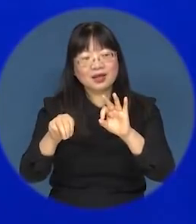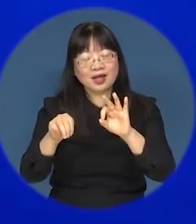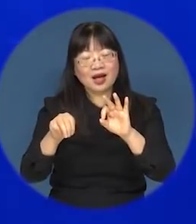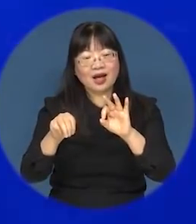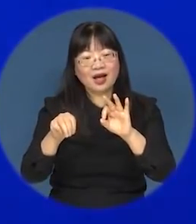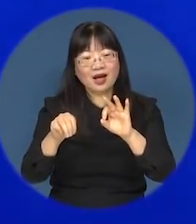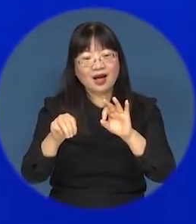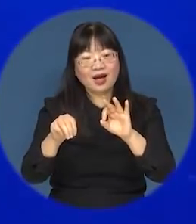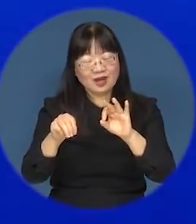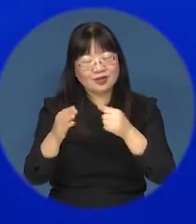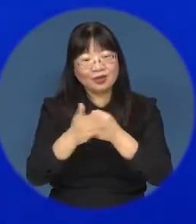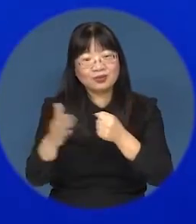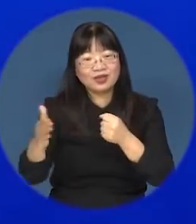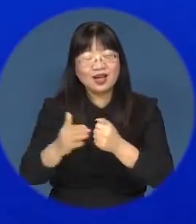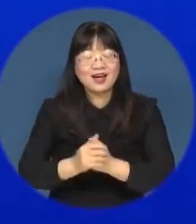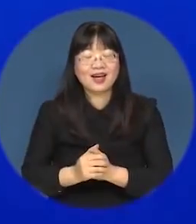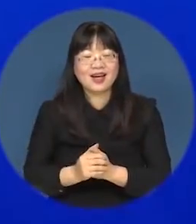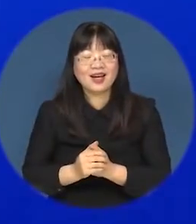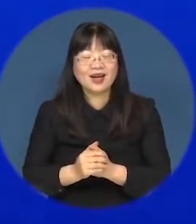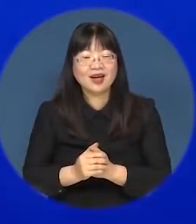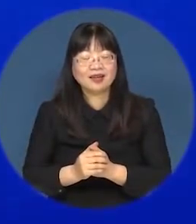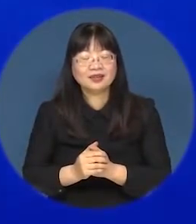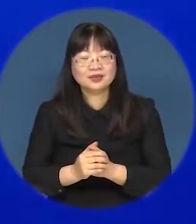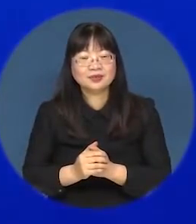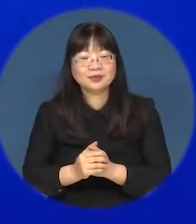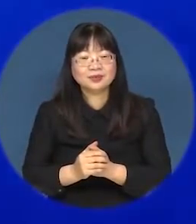거니까 우리나라로 치면 한